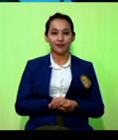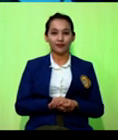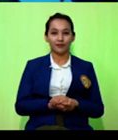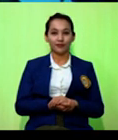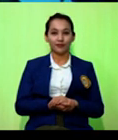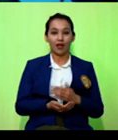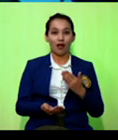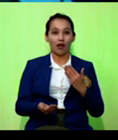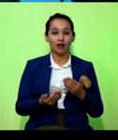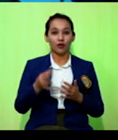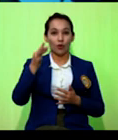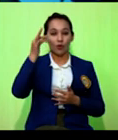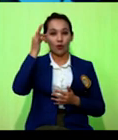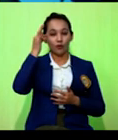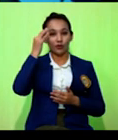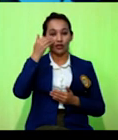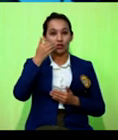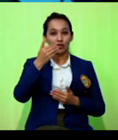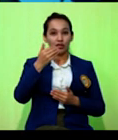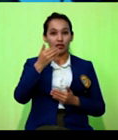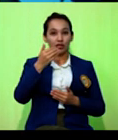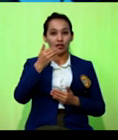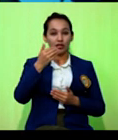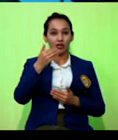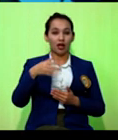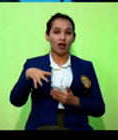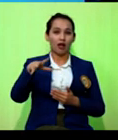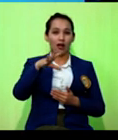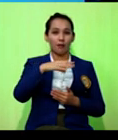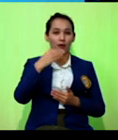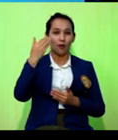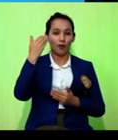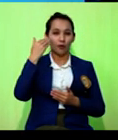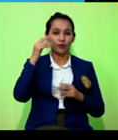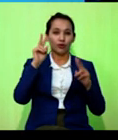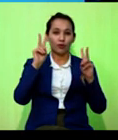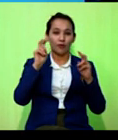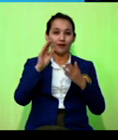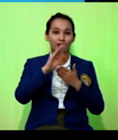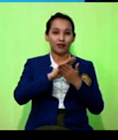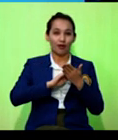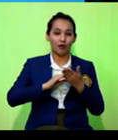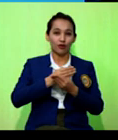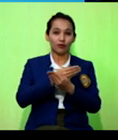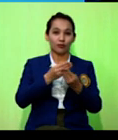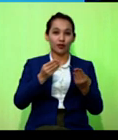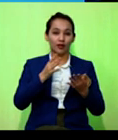Agar yodingizda bo'lsa, sizlarga barcha o'tilgan mavzularni takrorlash berilgan